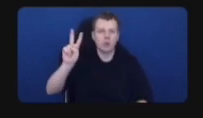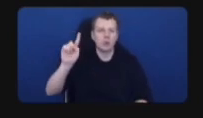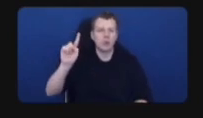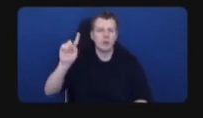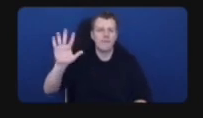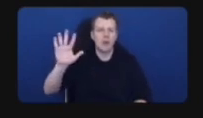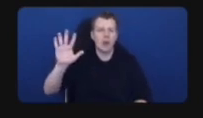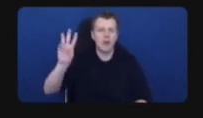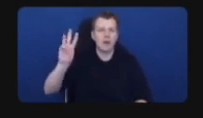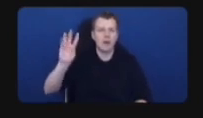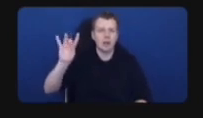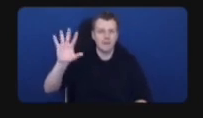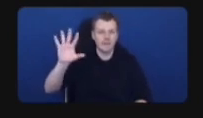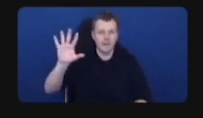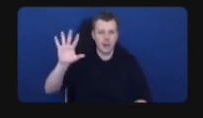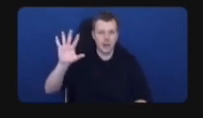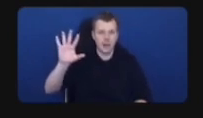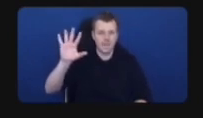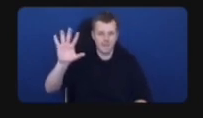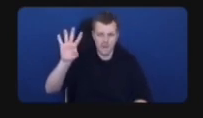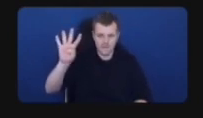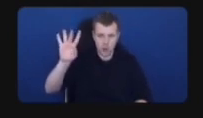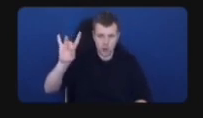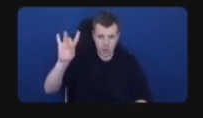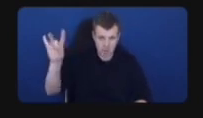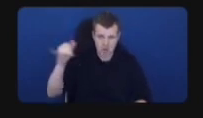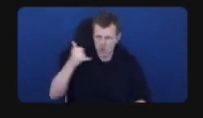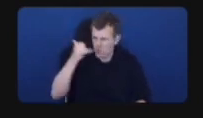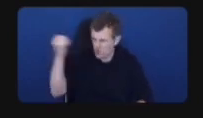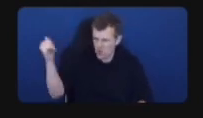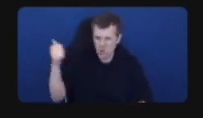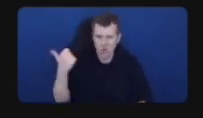我们的电话号码是